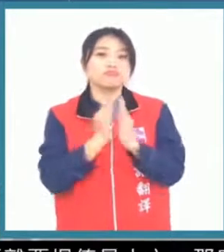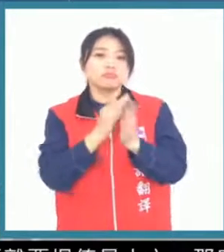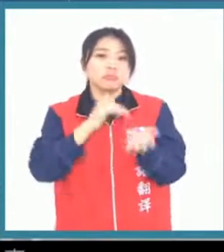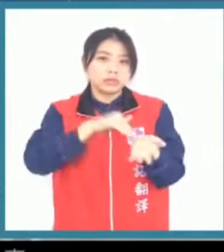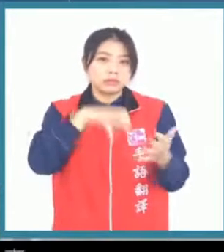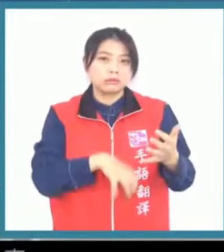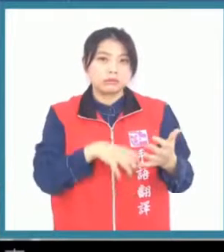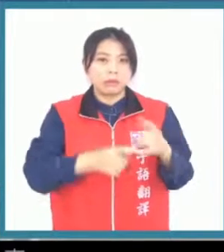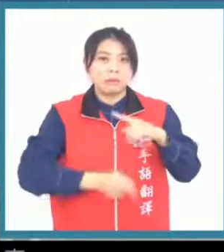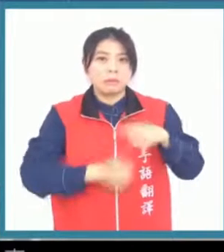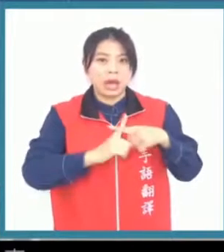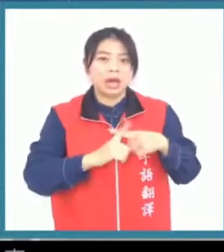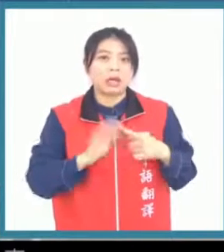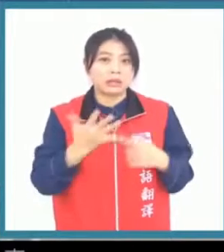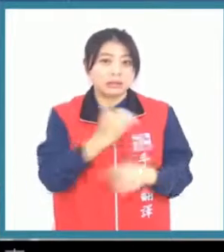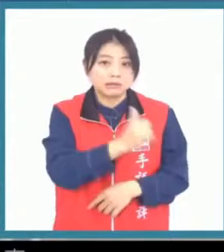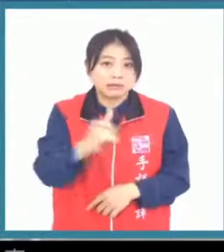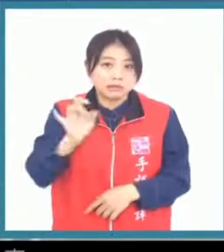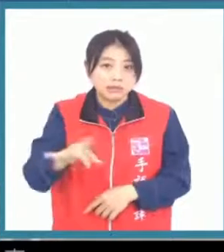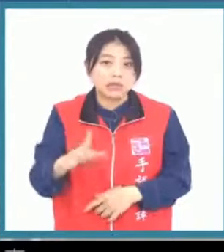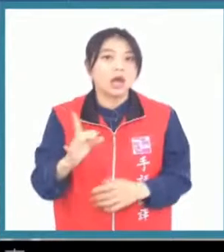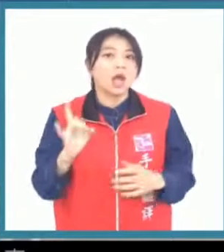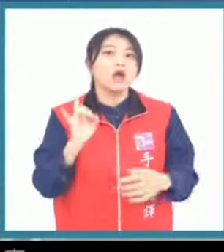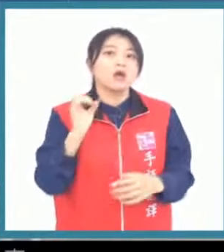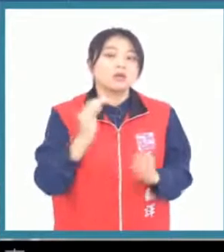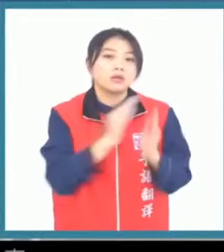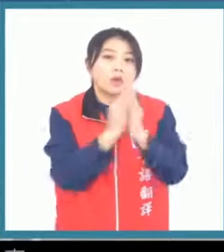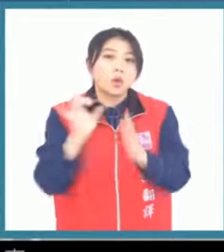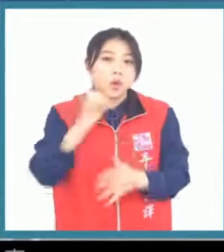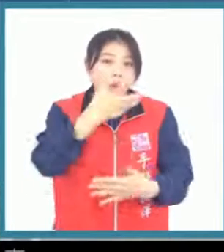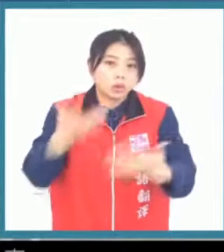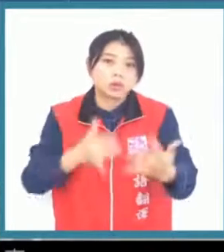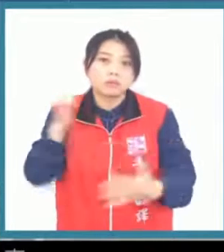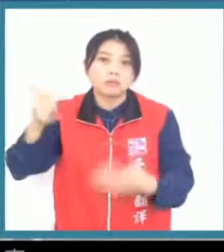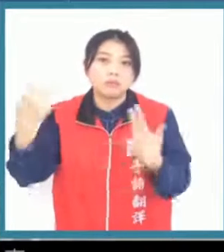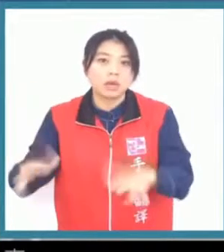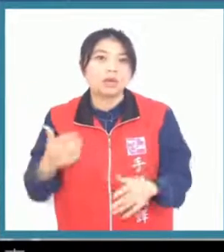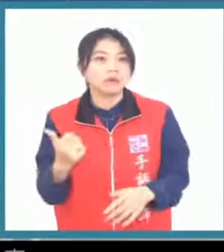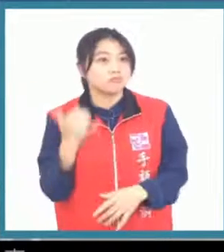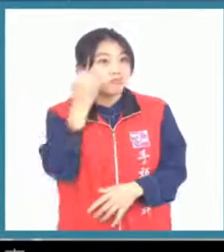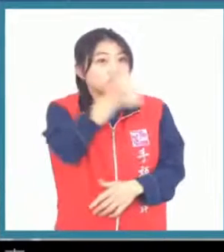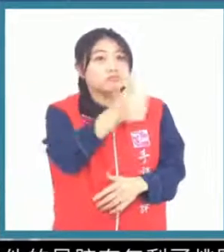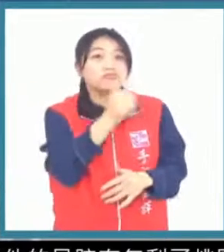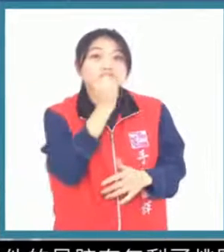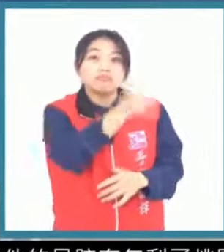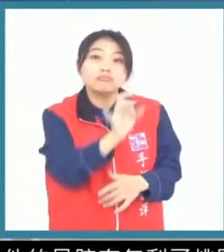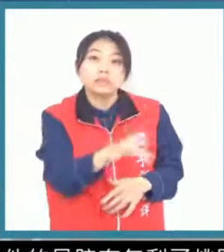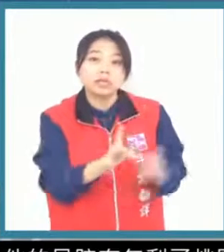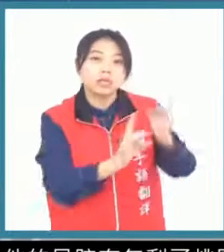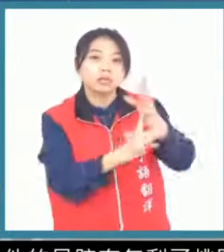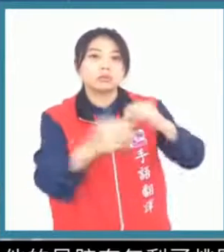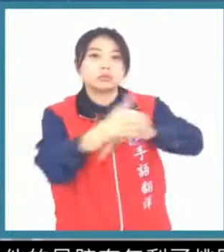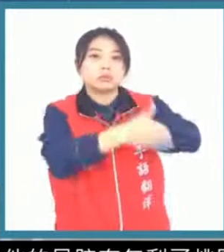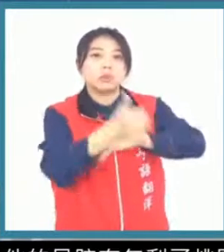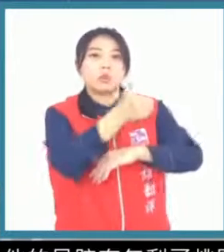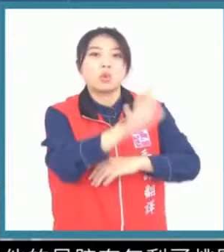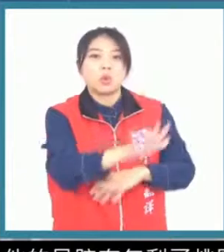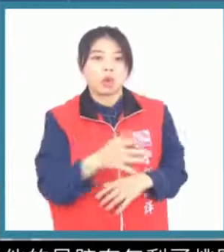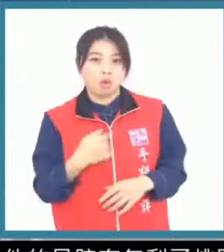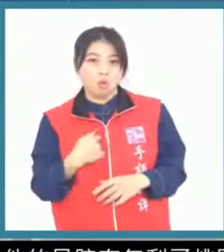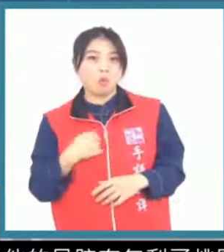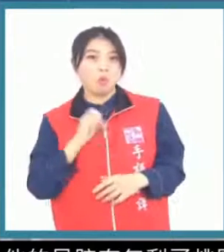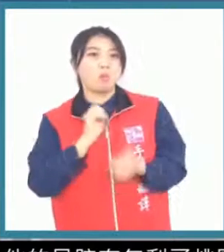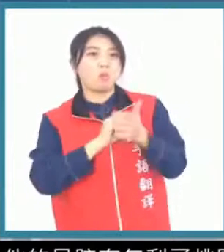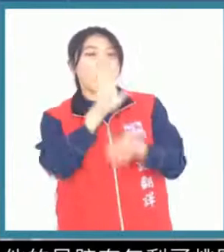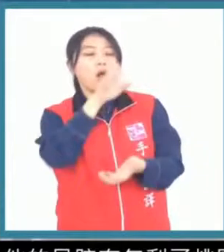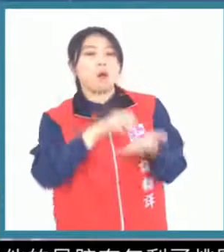的足迹有包括了桃园的龙潭以及新竹县，那我们也同步通知新竹县的卫